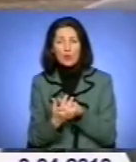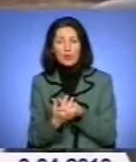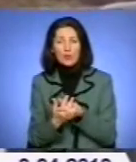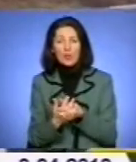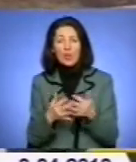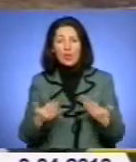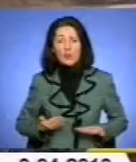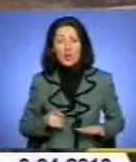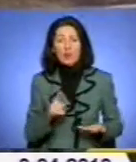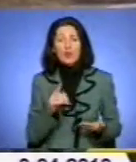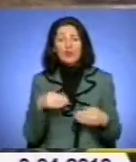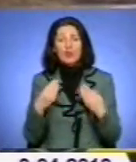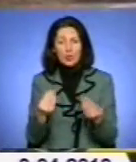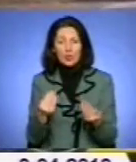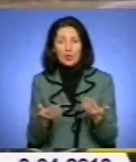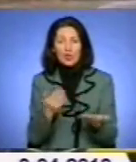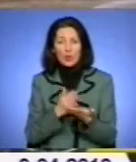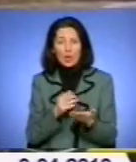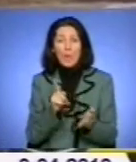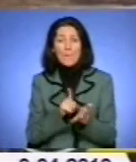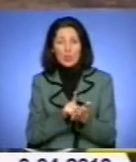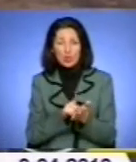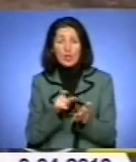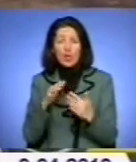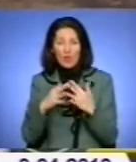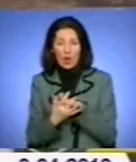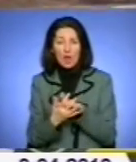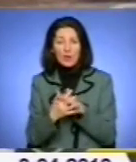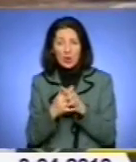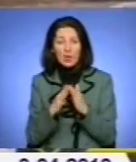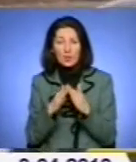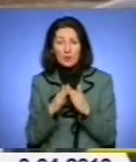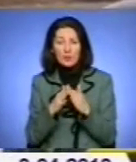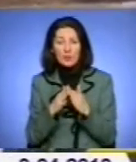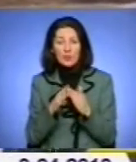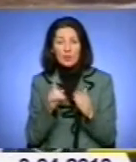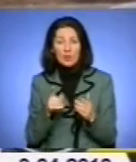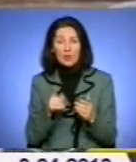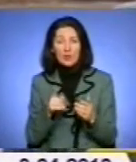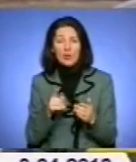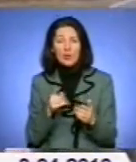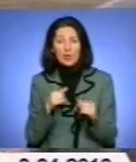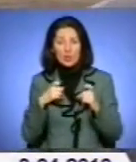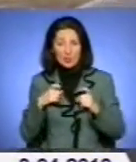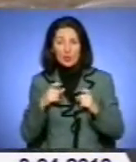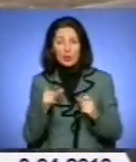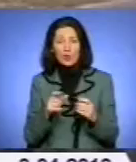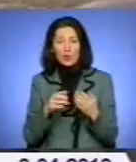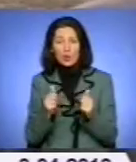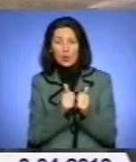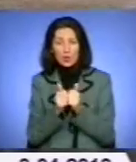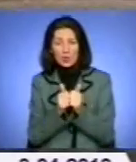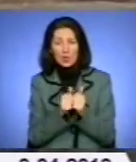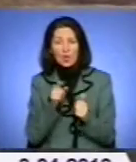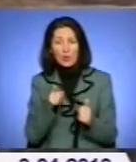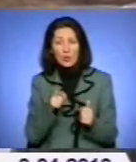що дадуть. Якщо є пенсіонер у хаті, то так і з обіду їх сусіди, тому що він може оплатити за світло,